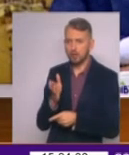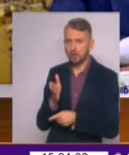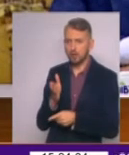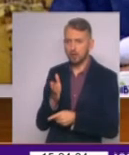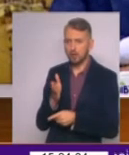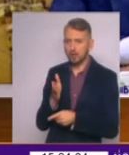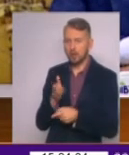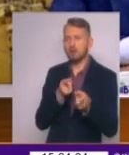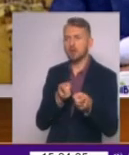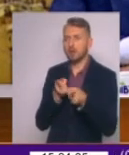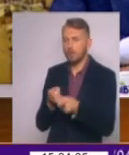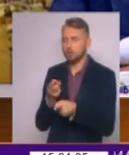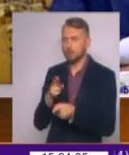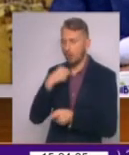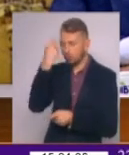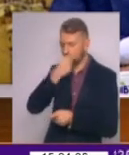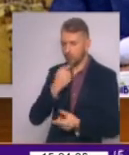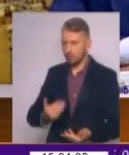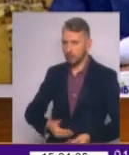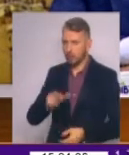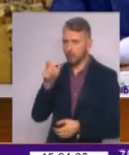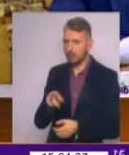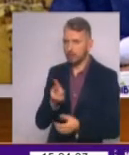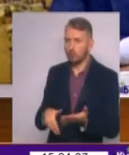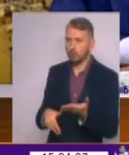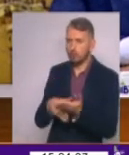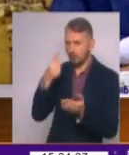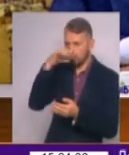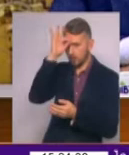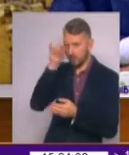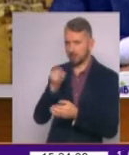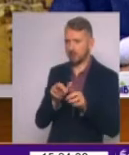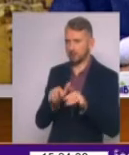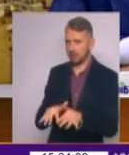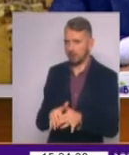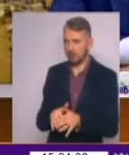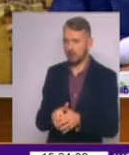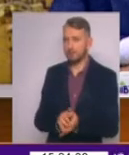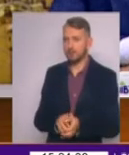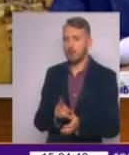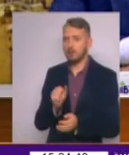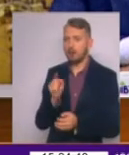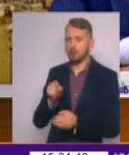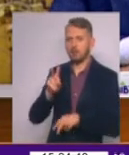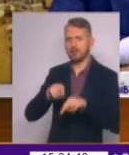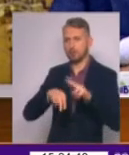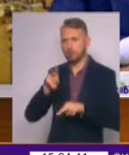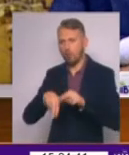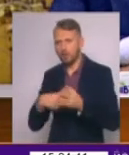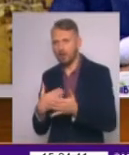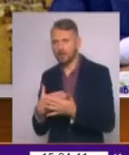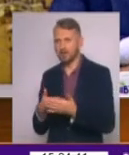чи іншою загрозою для особистого життя людини, яка допомагає поліції ось в цих справах. Знову ж таки, на тих забудовах і на